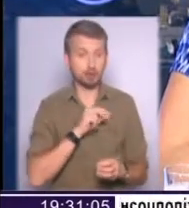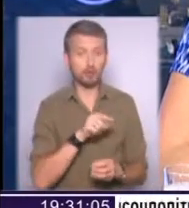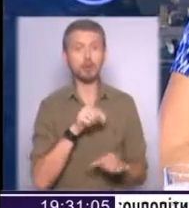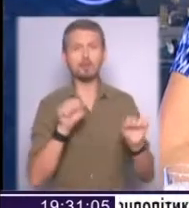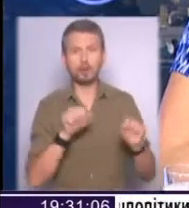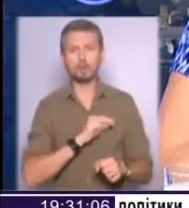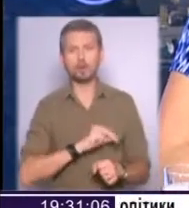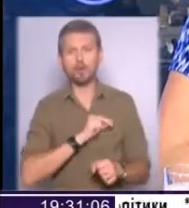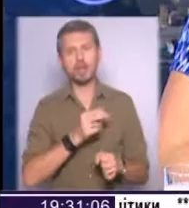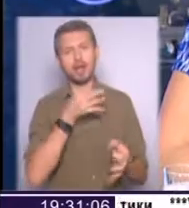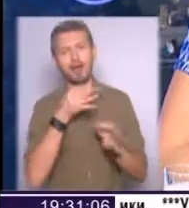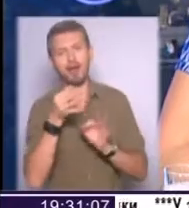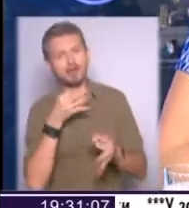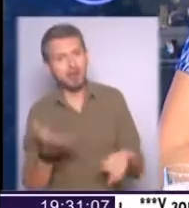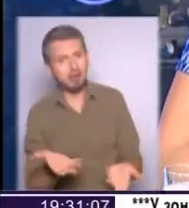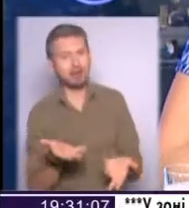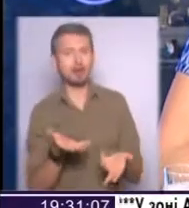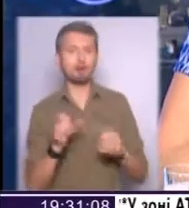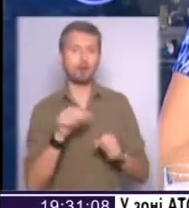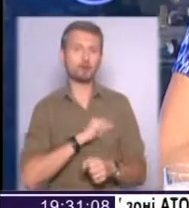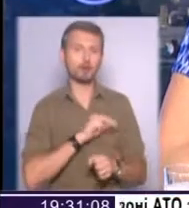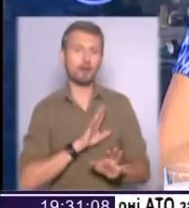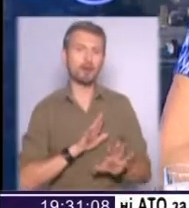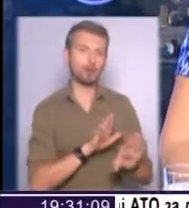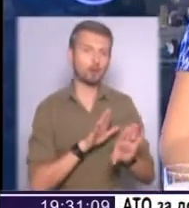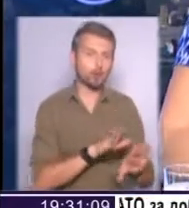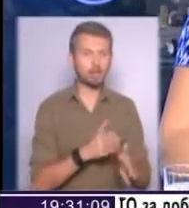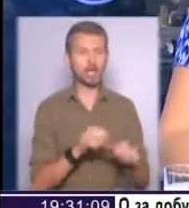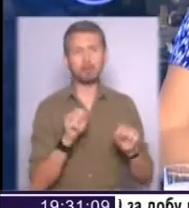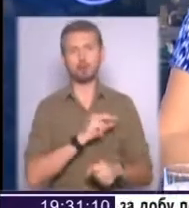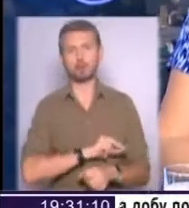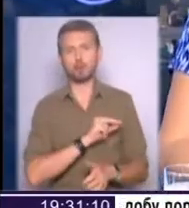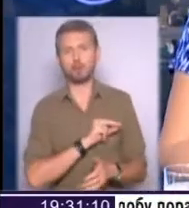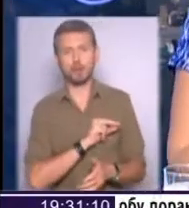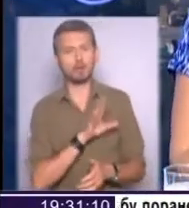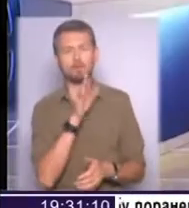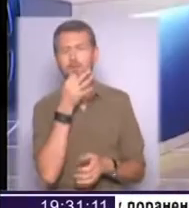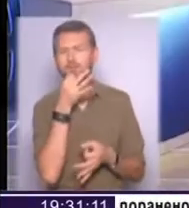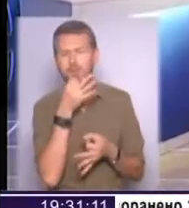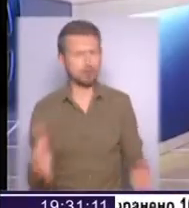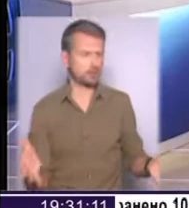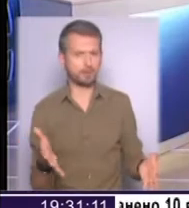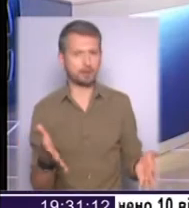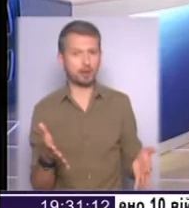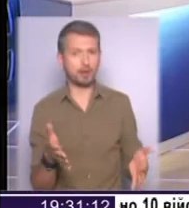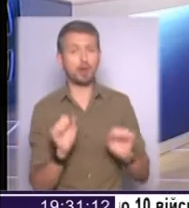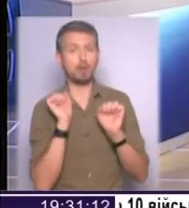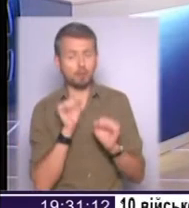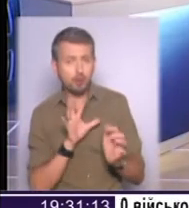працювати радниками, вони можуть працювати заступниками, вони можуть працювати тобто прилучитися до